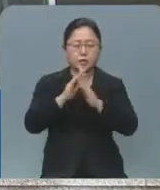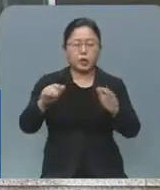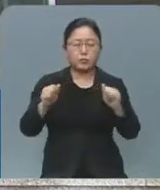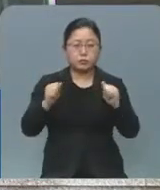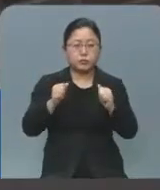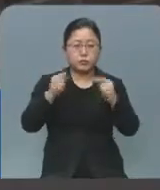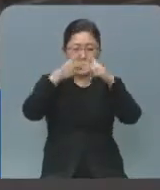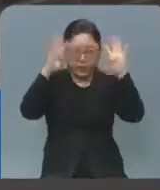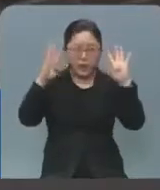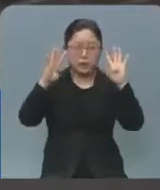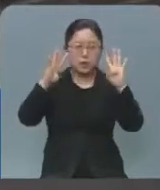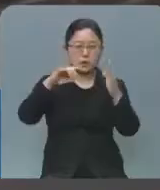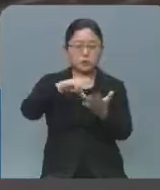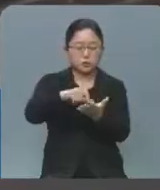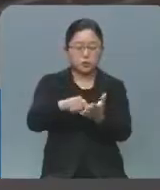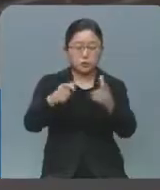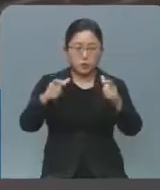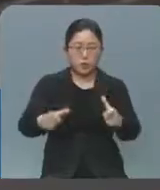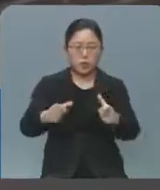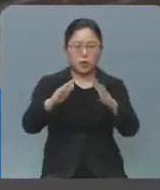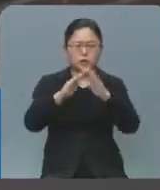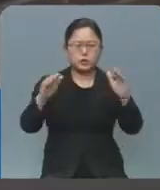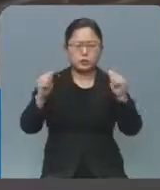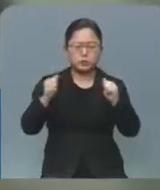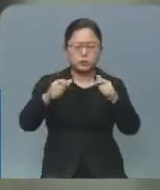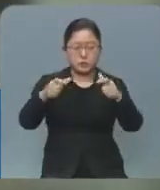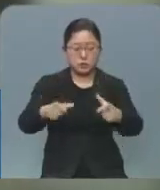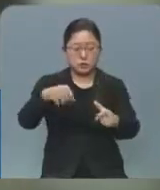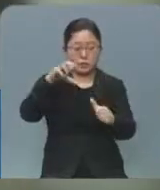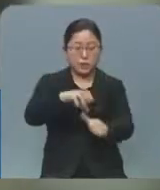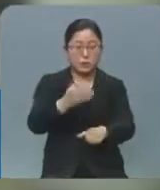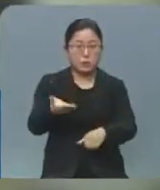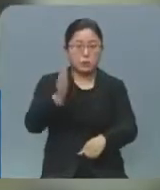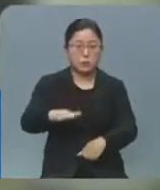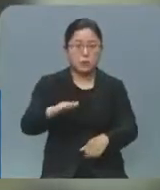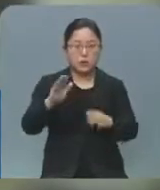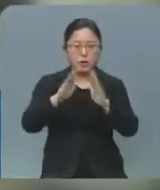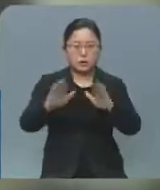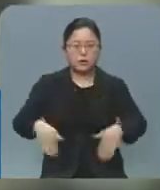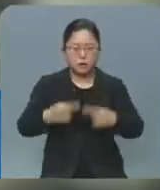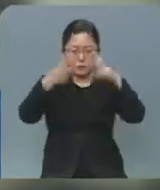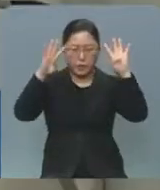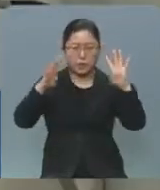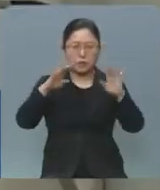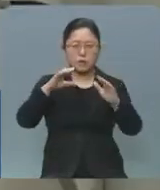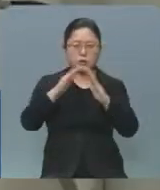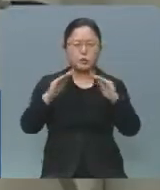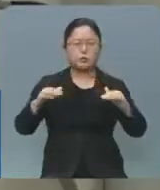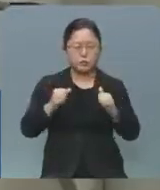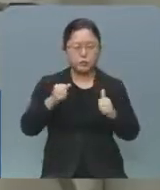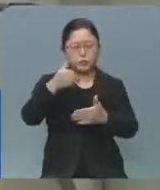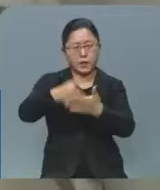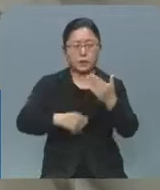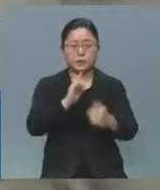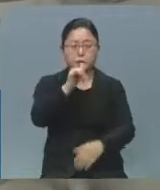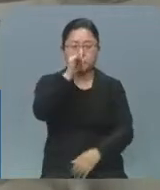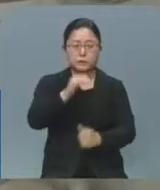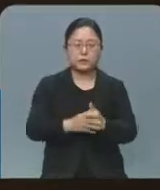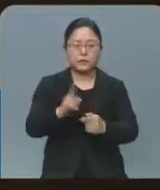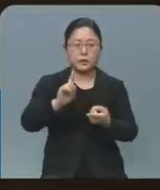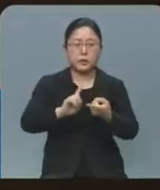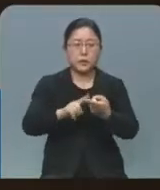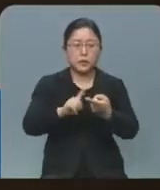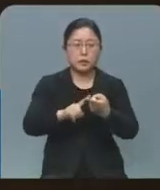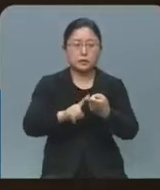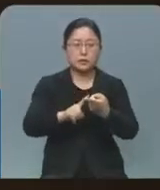계열의 지역인재 전형 범위를 전북지역 으로 한정하고 있는 상황에서 전남대 도 전북을 제외해야 한다고 주장했습니다 1회